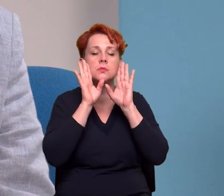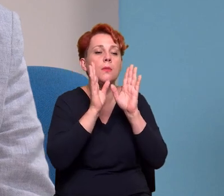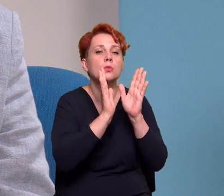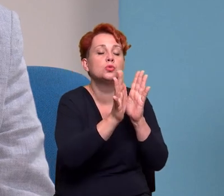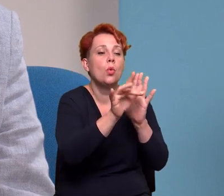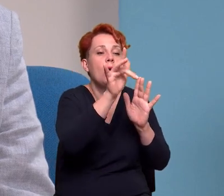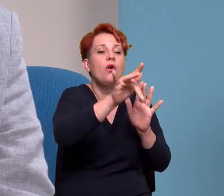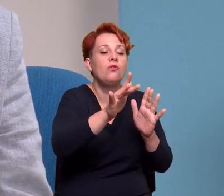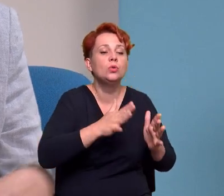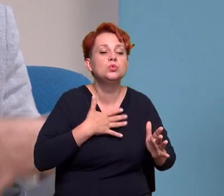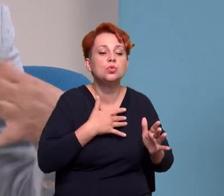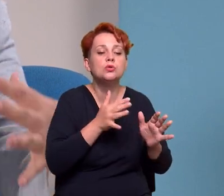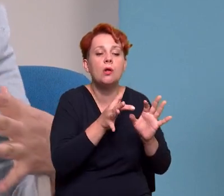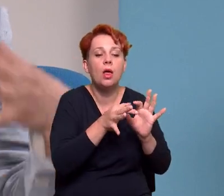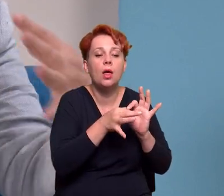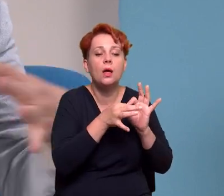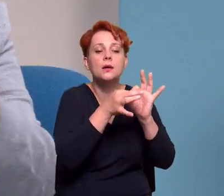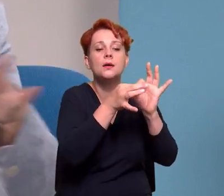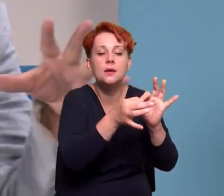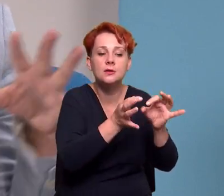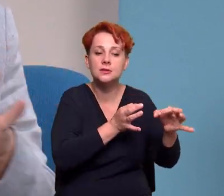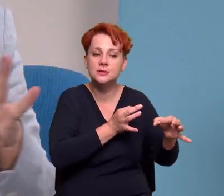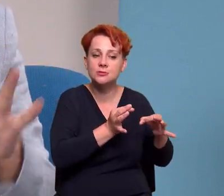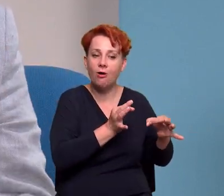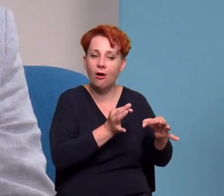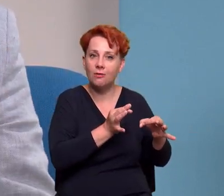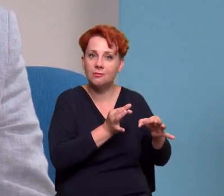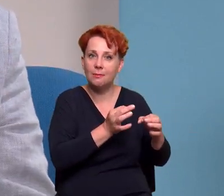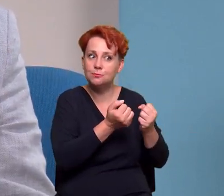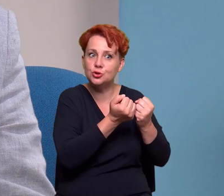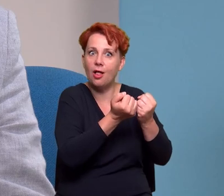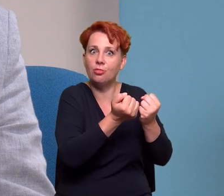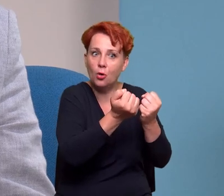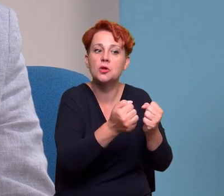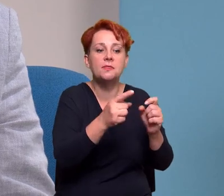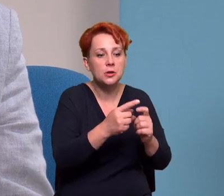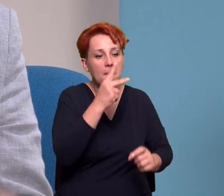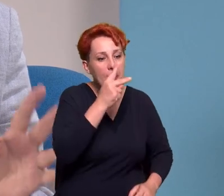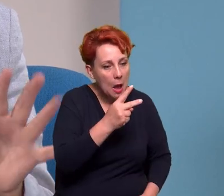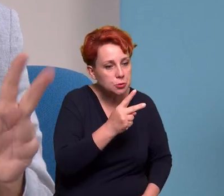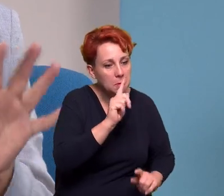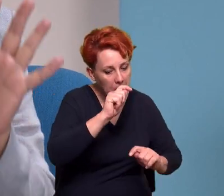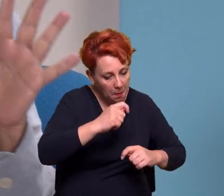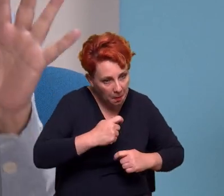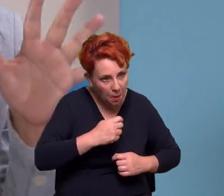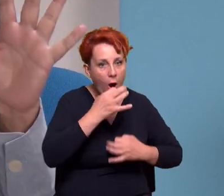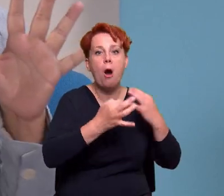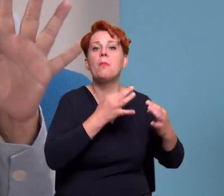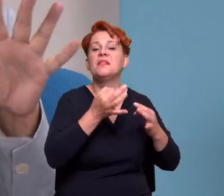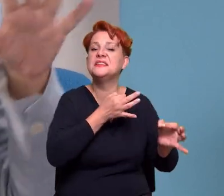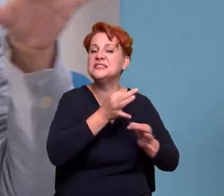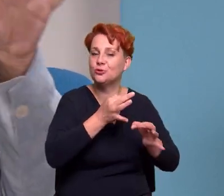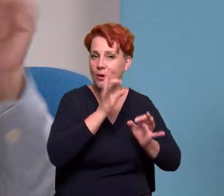medium historyczne, zmusza do opowiadania historii miasta. I on mi opowiedział, ach pani